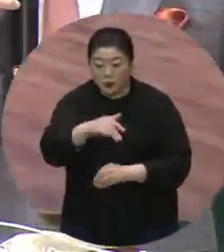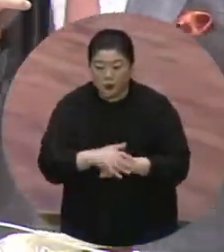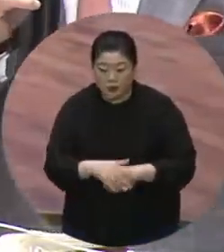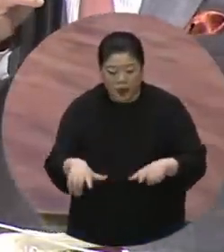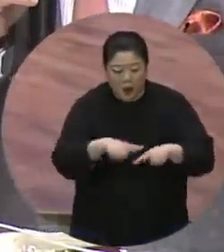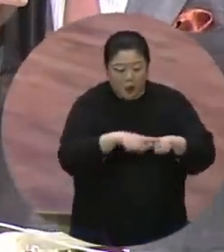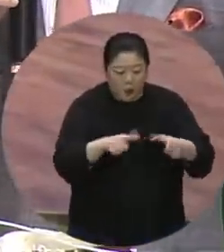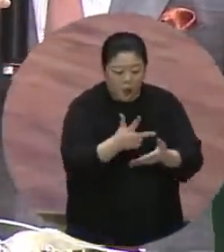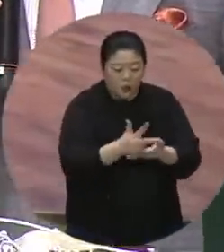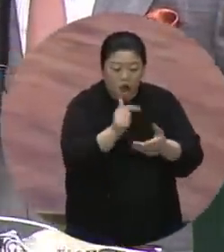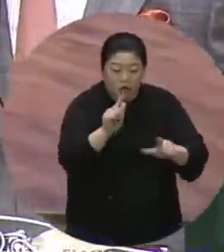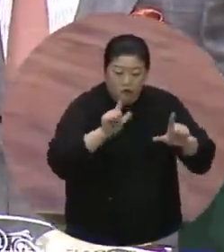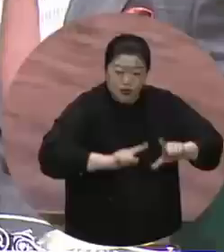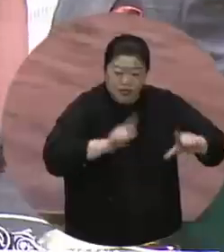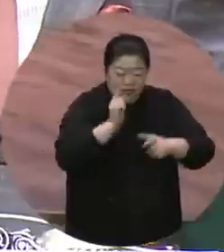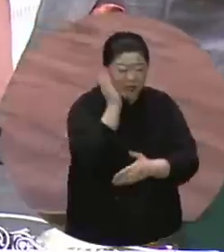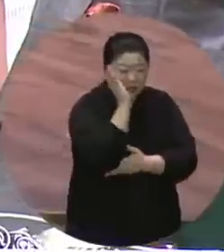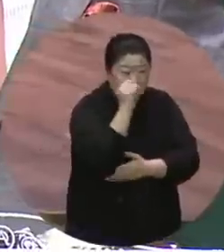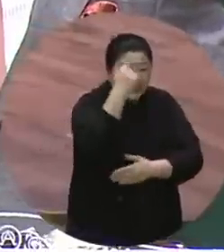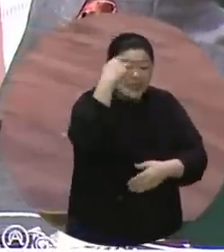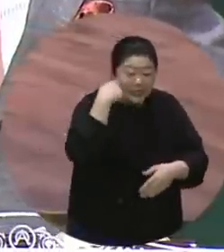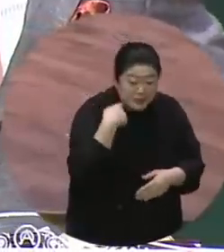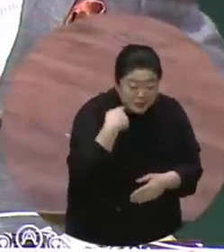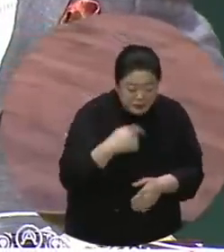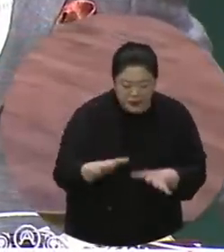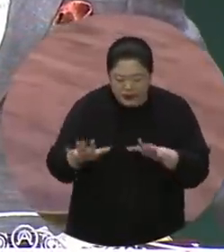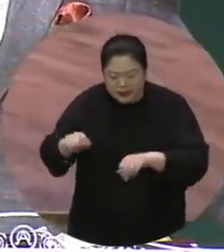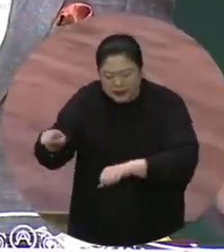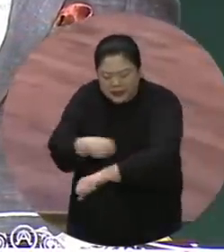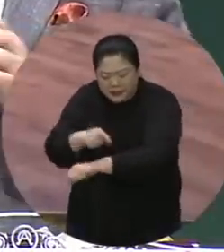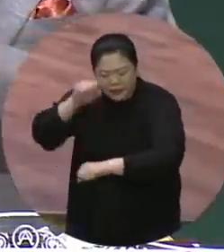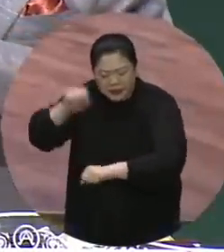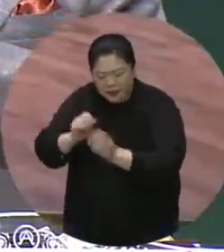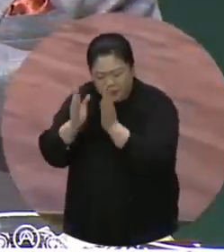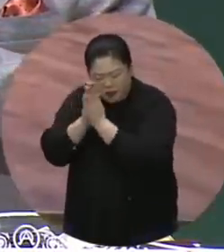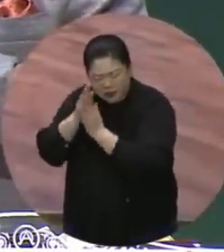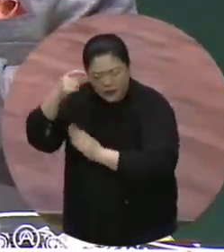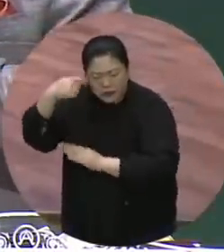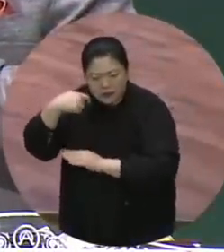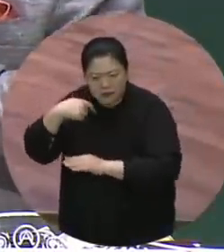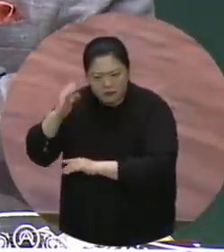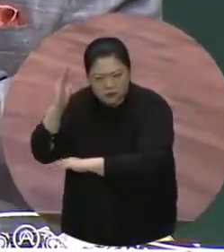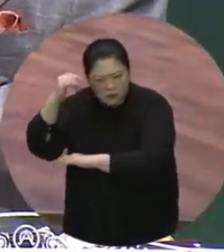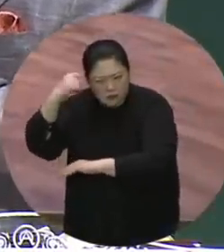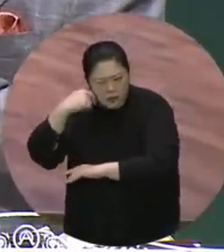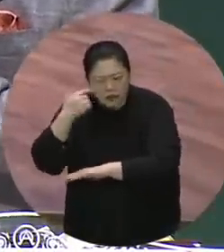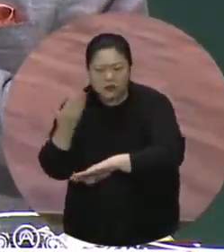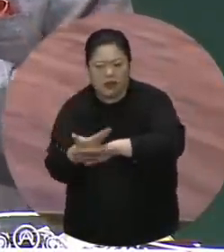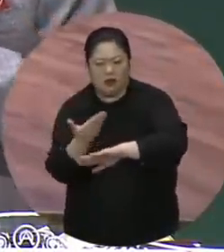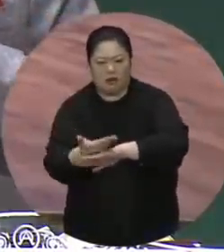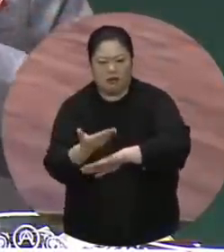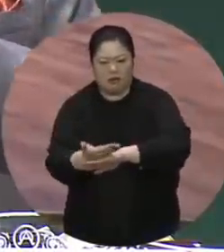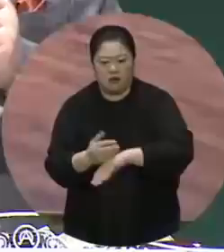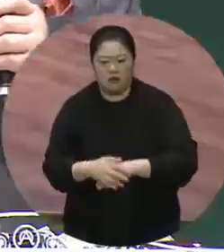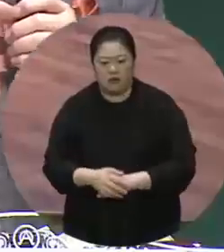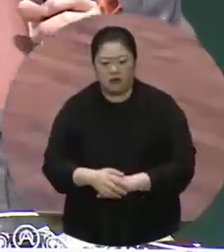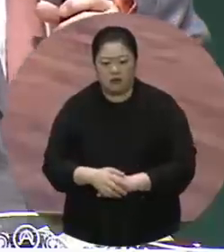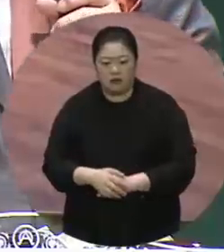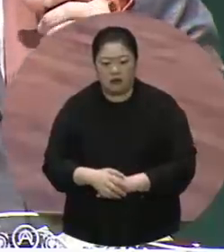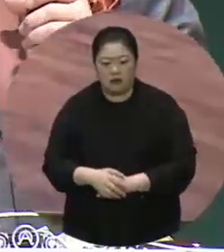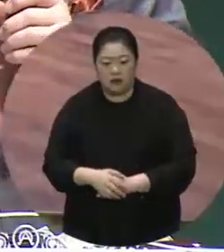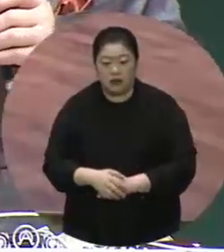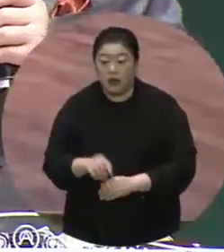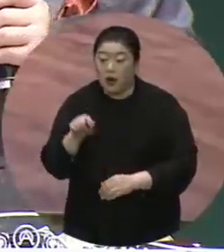사람이 계획이 있어서 부르신 거 여기 아무나 나오는 게 아니에요. 무슨 새벽 기도를 성령의 사람한테 나옵니까? 여러분 기도를 안 해도